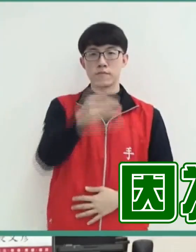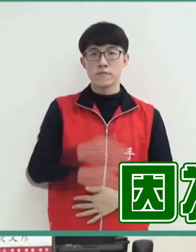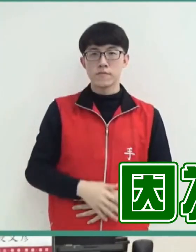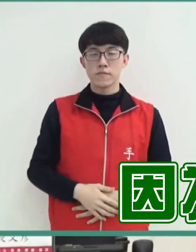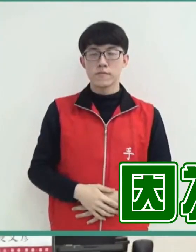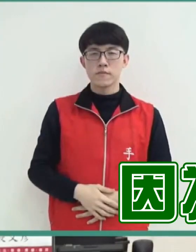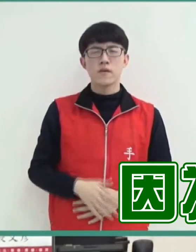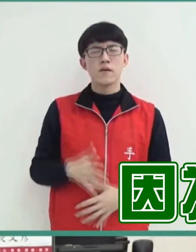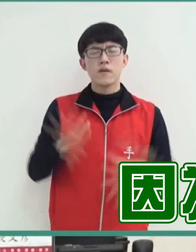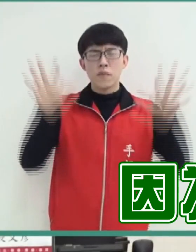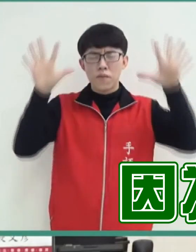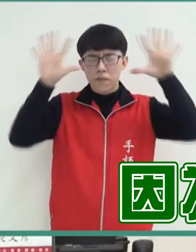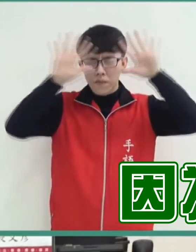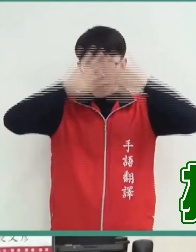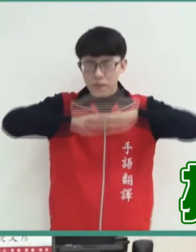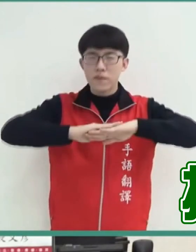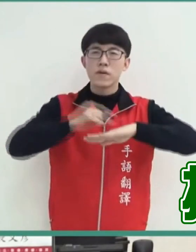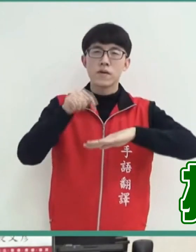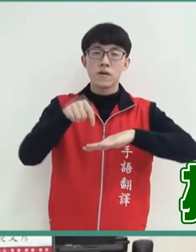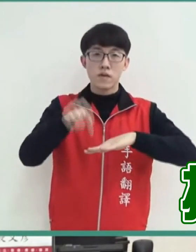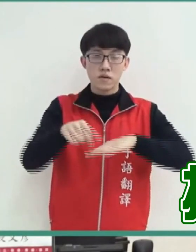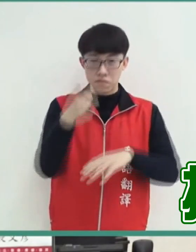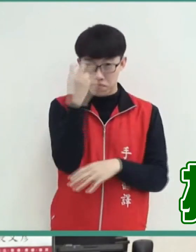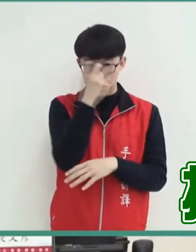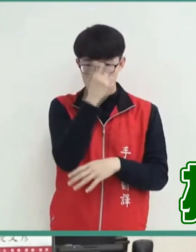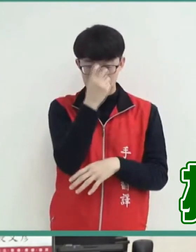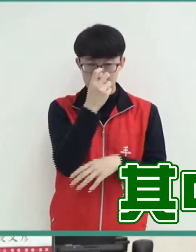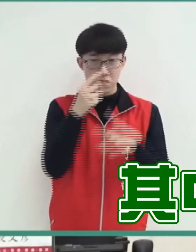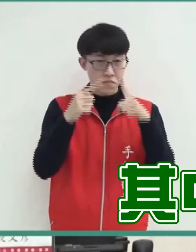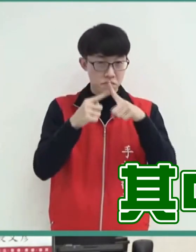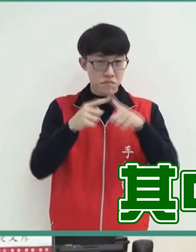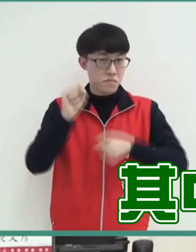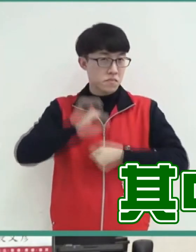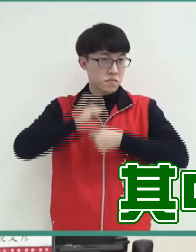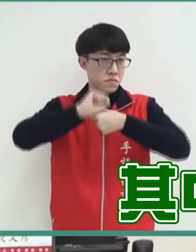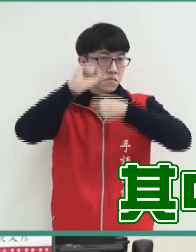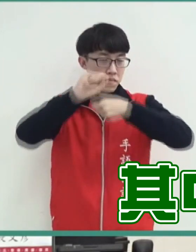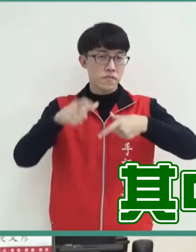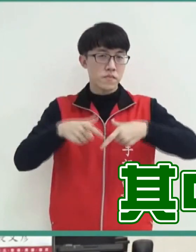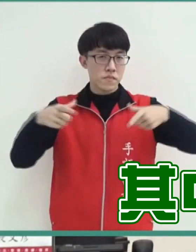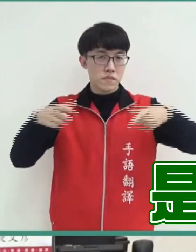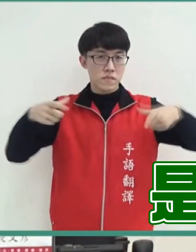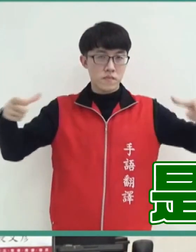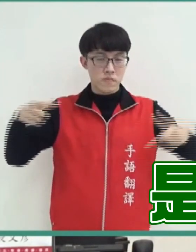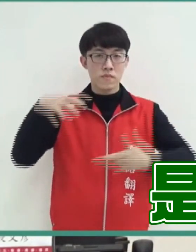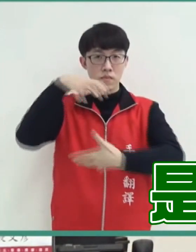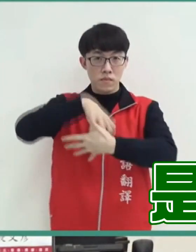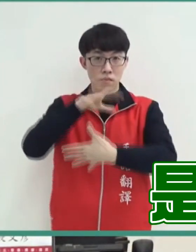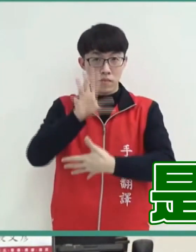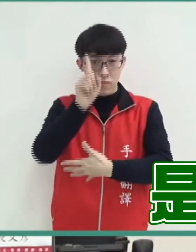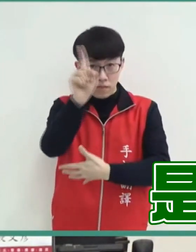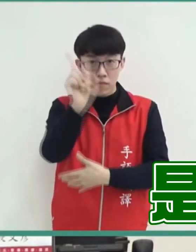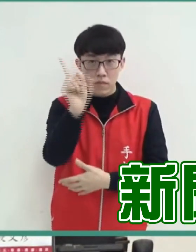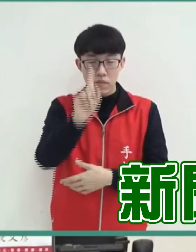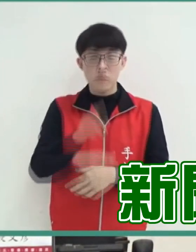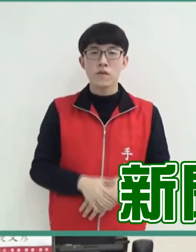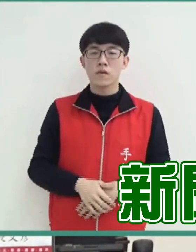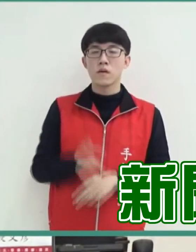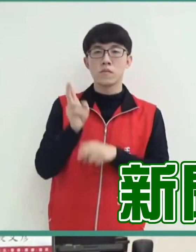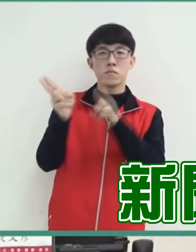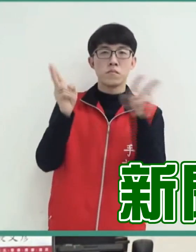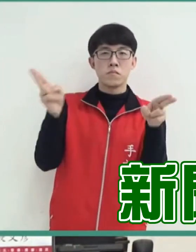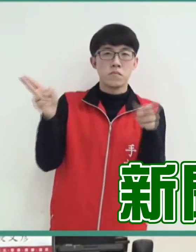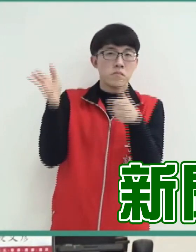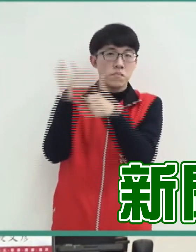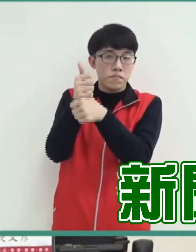因为深夜继续在扩大裁减中，那其中有一位航员是在指挥中心新闻